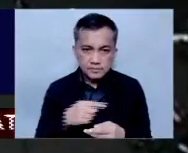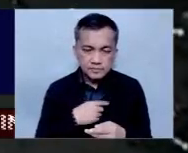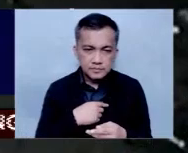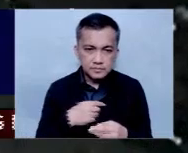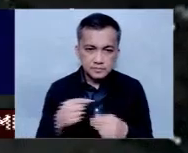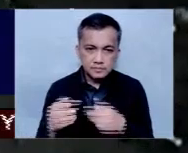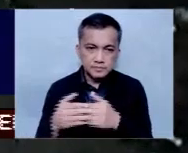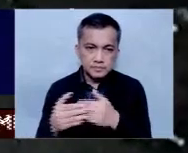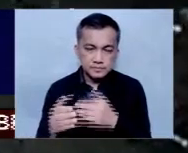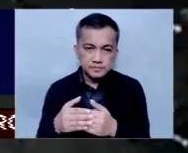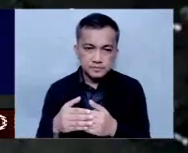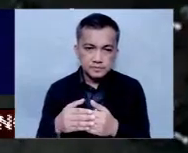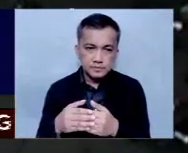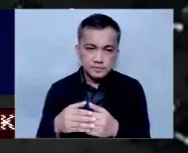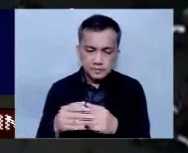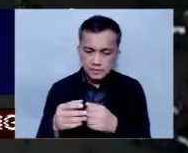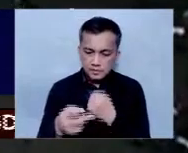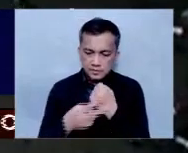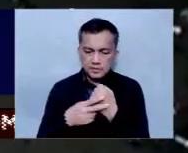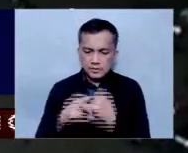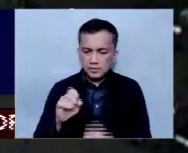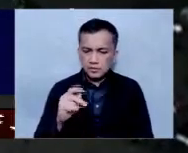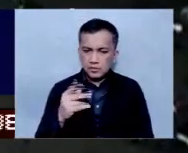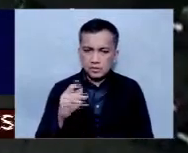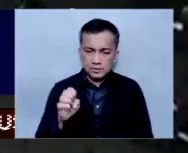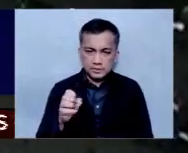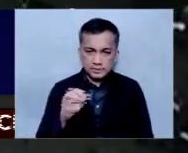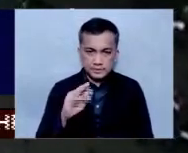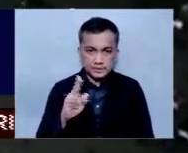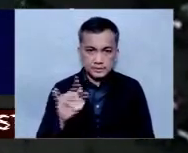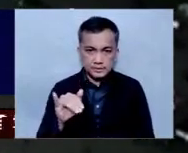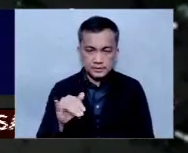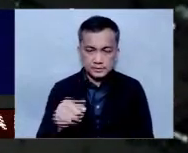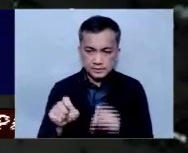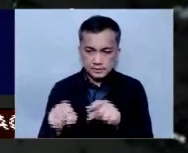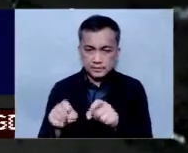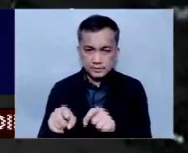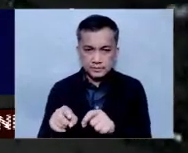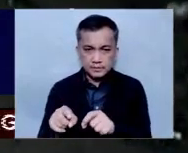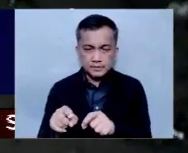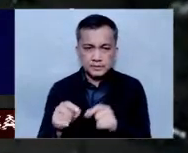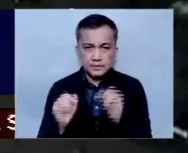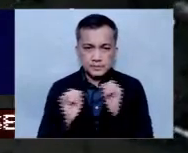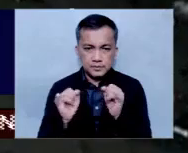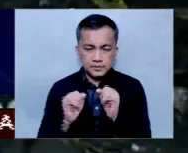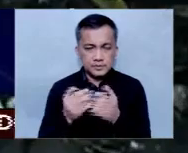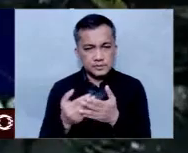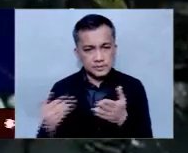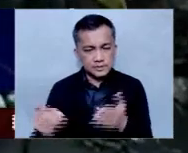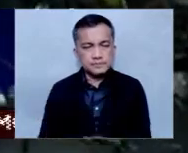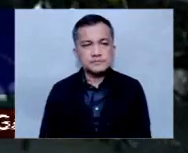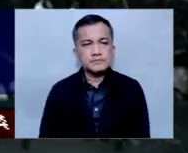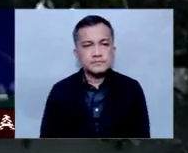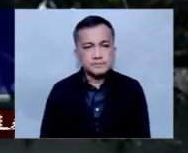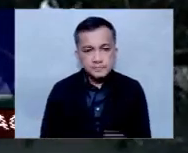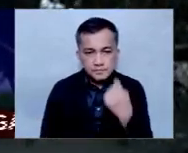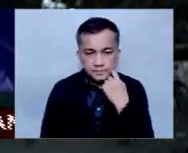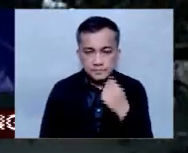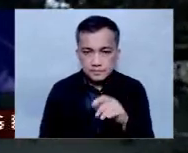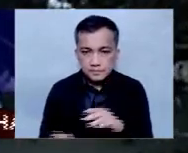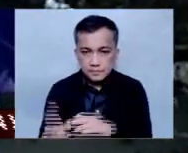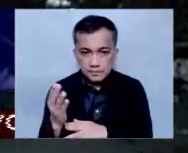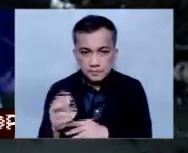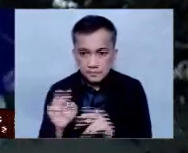na storage facility na nagtitinda sila ng mga frozen goods. Pero kaninang umaga, nakita natin